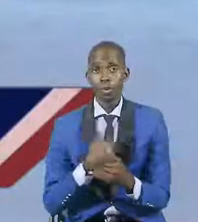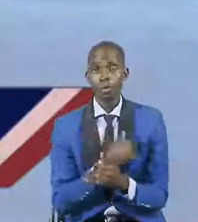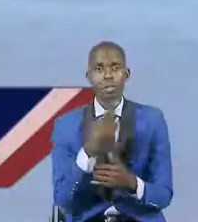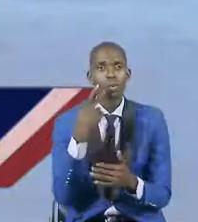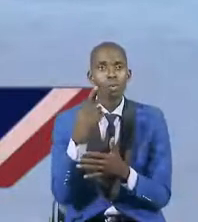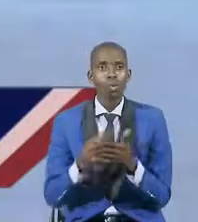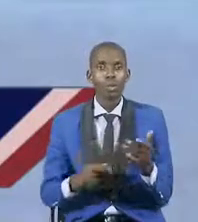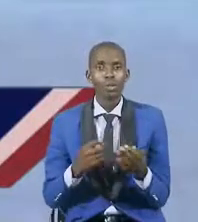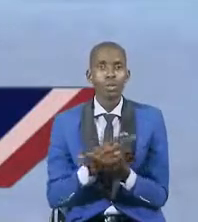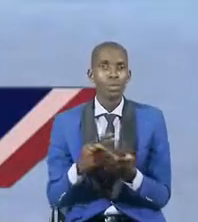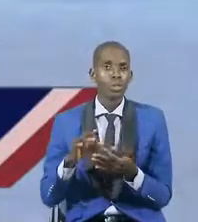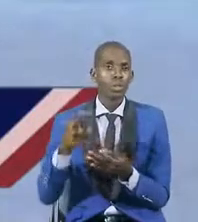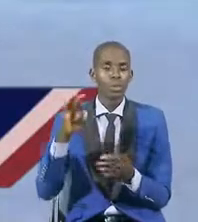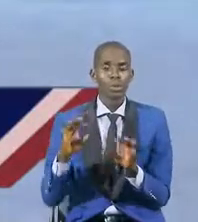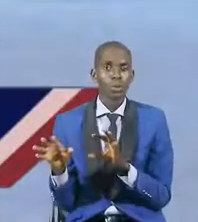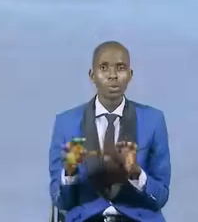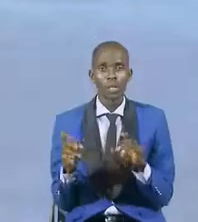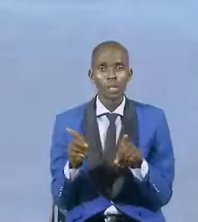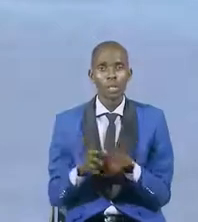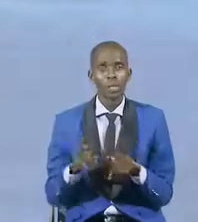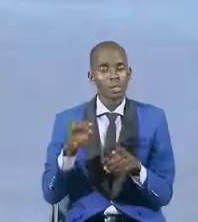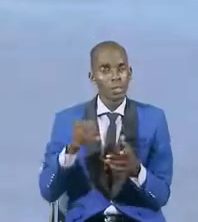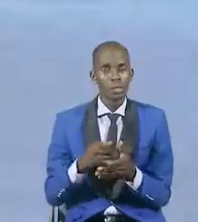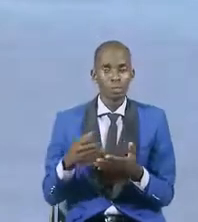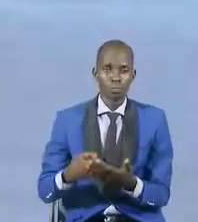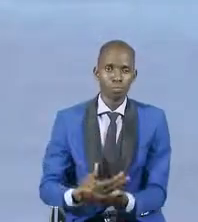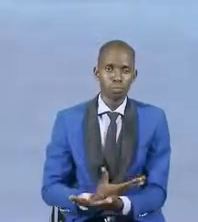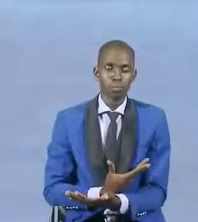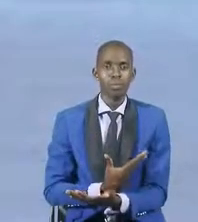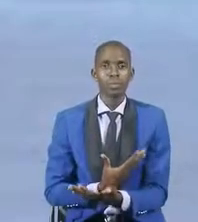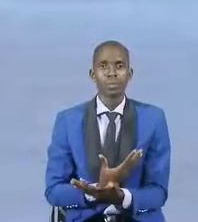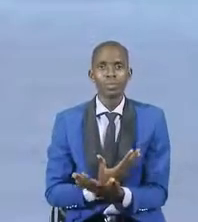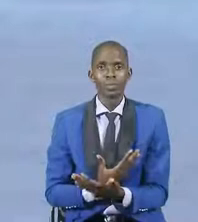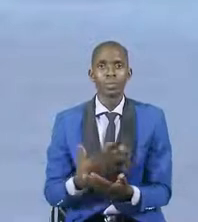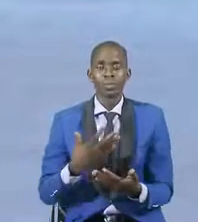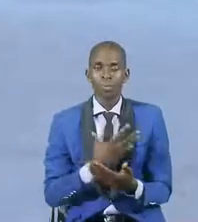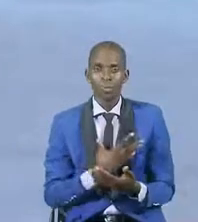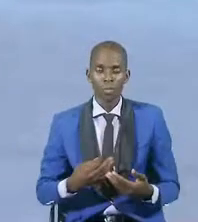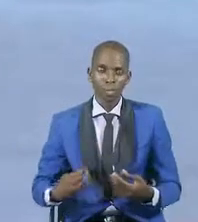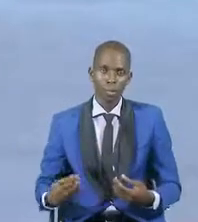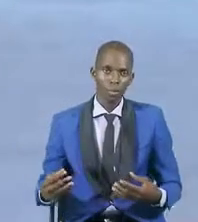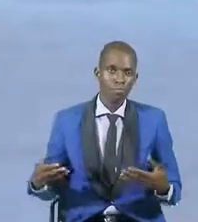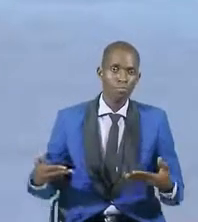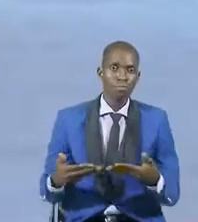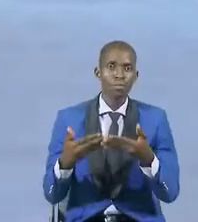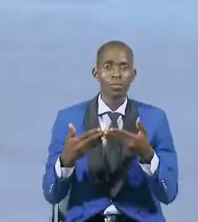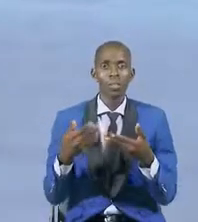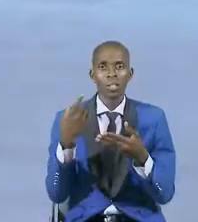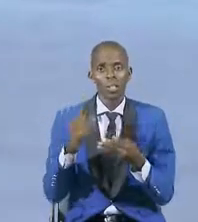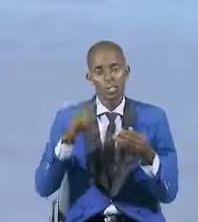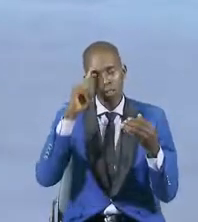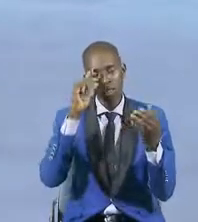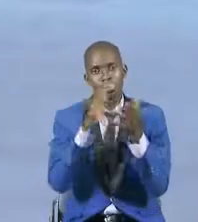a vu ce que l'Esprit de Dieu fait, comme il intègre, comme il